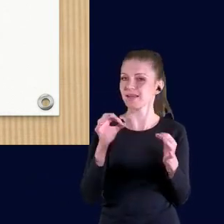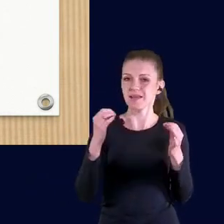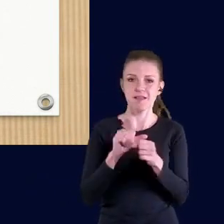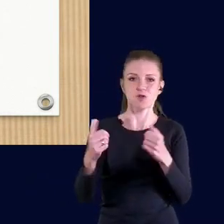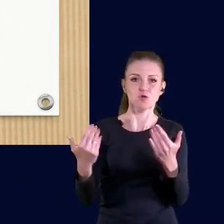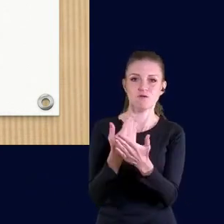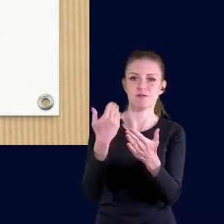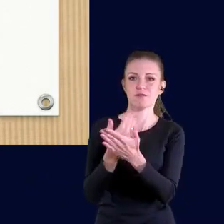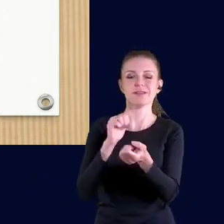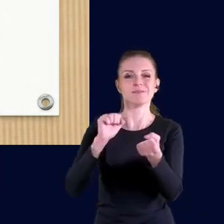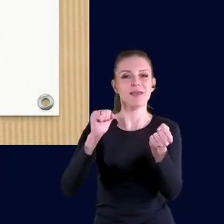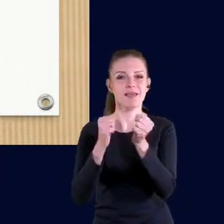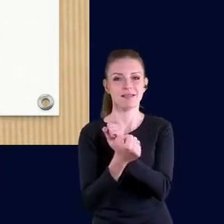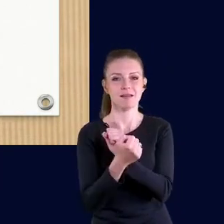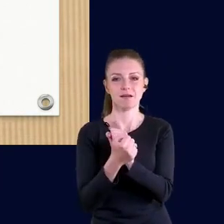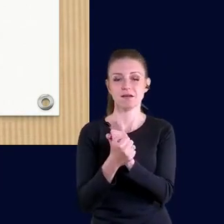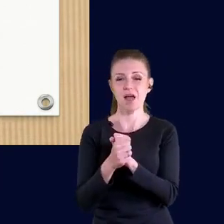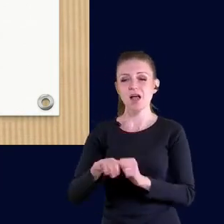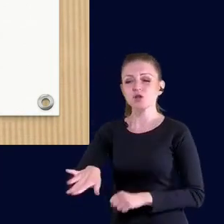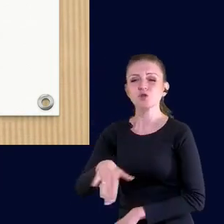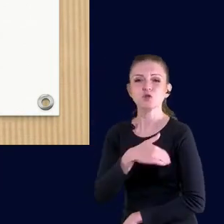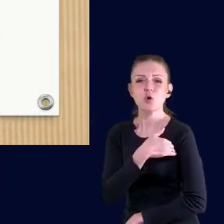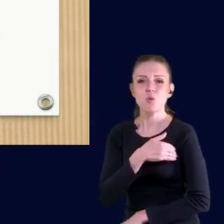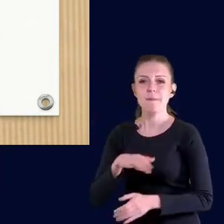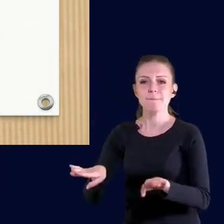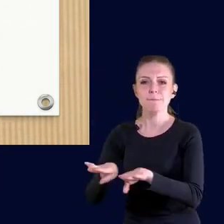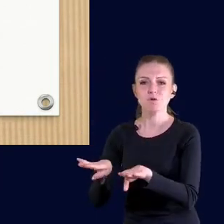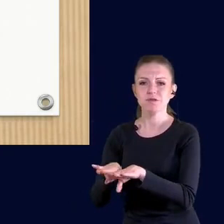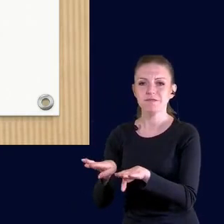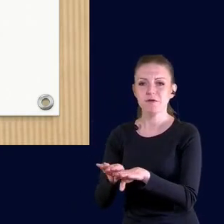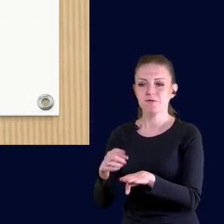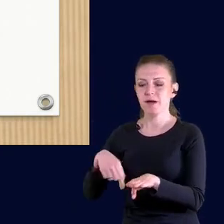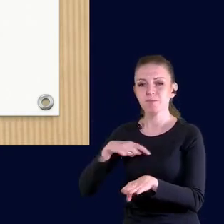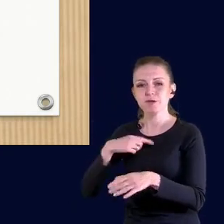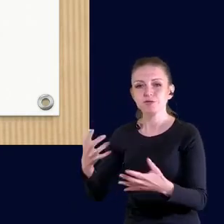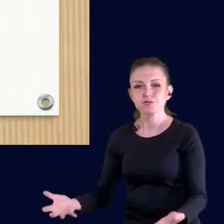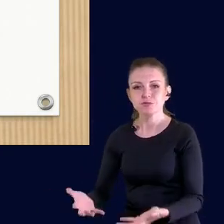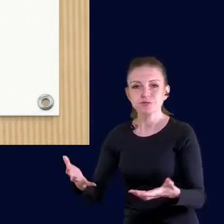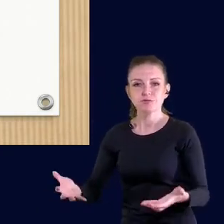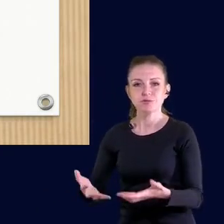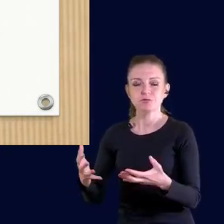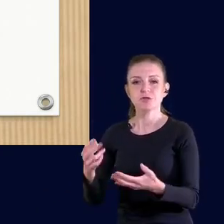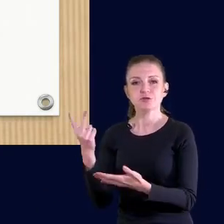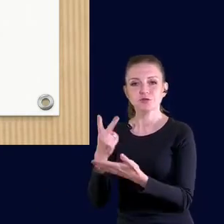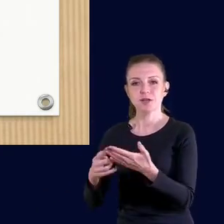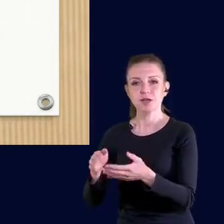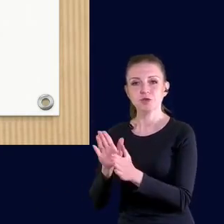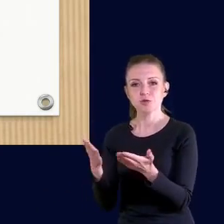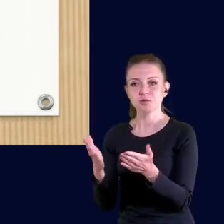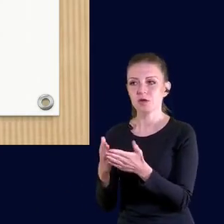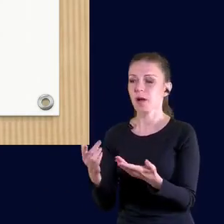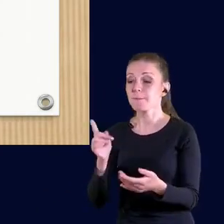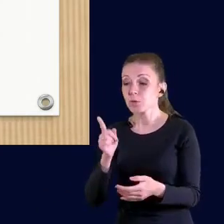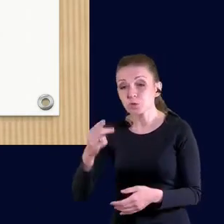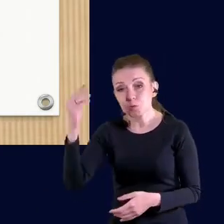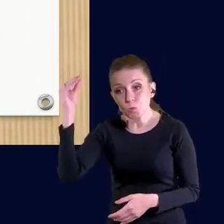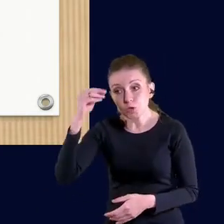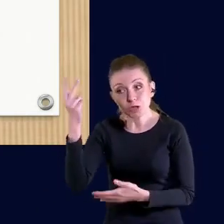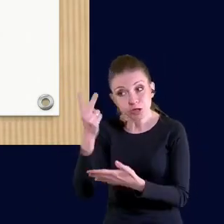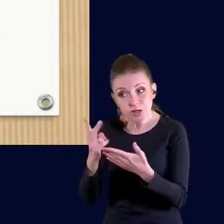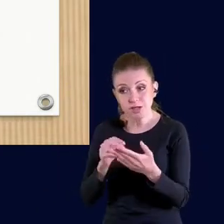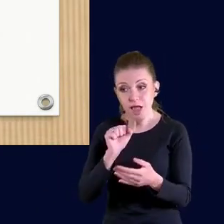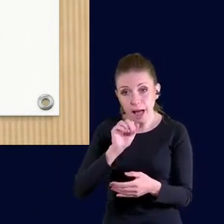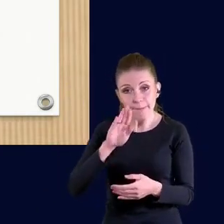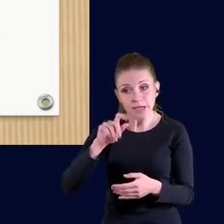ze szkół podstawowych prawdach kiedy ich zachęcamy w jakiś sposób do przede wszystkim nauka czytania potem